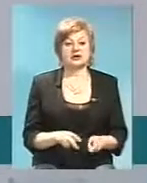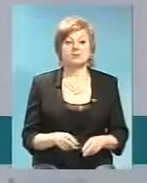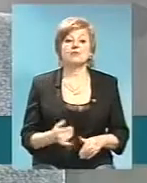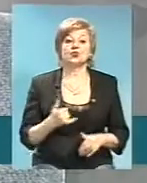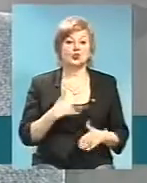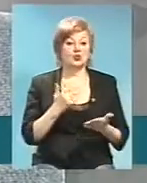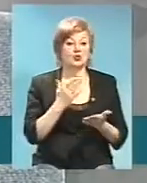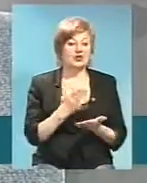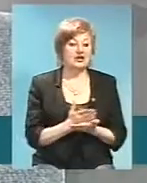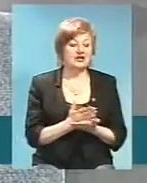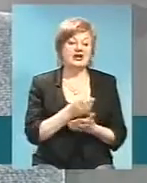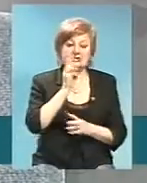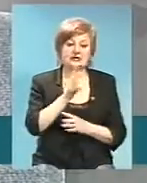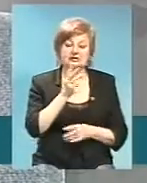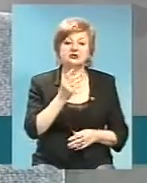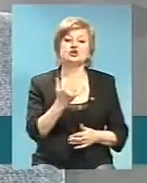є сюжет,